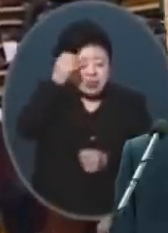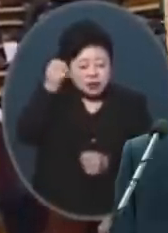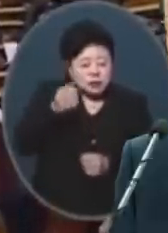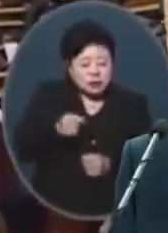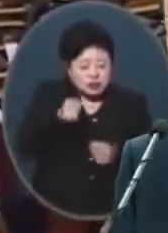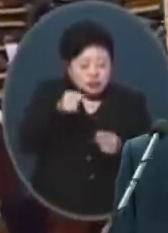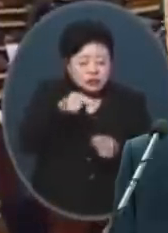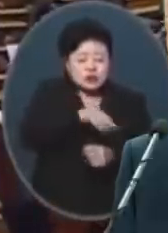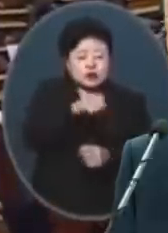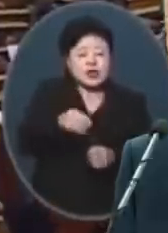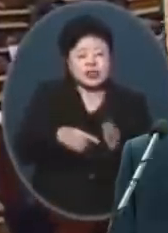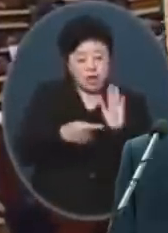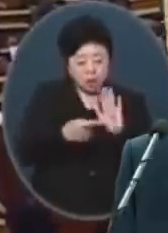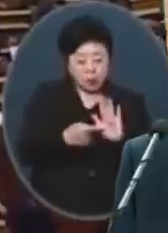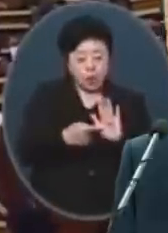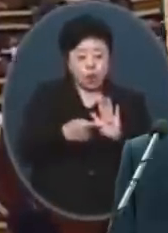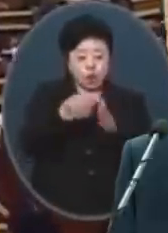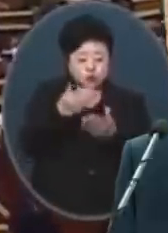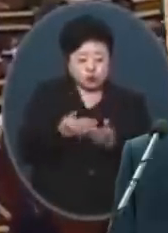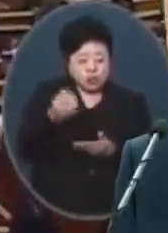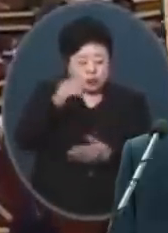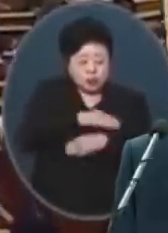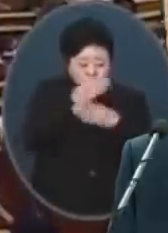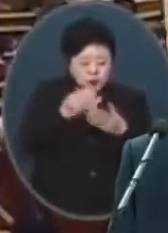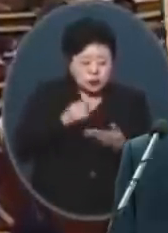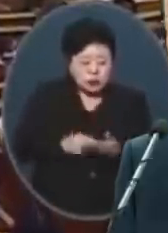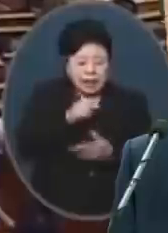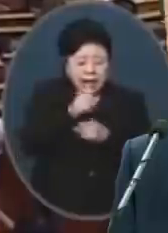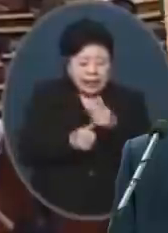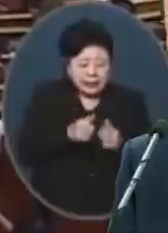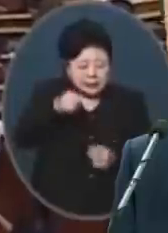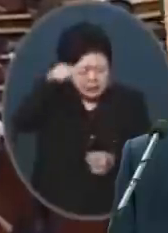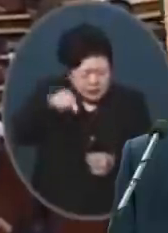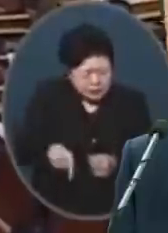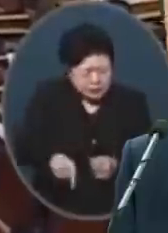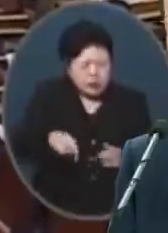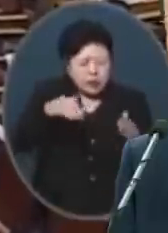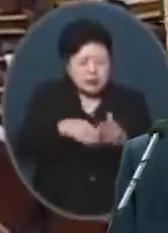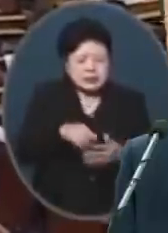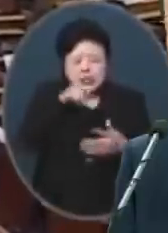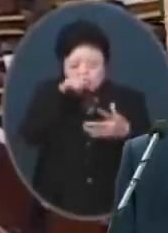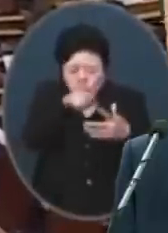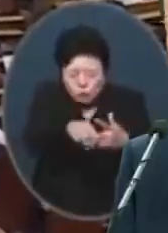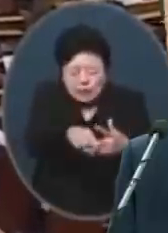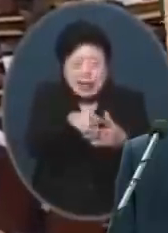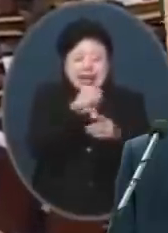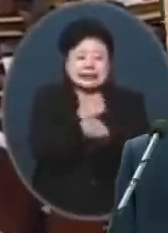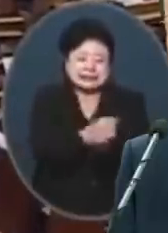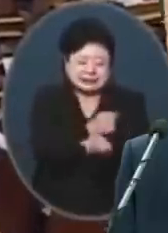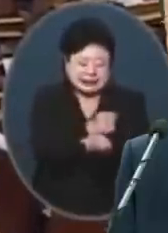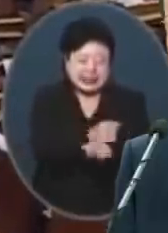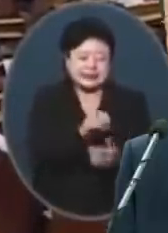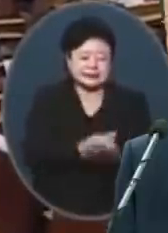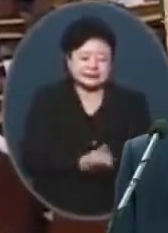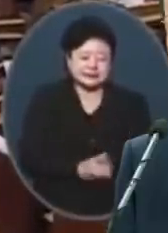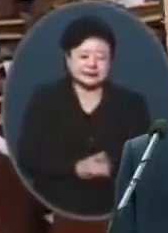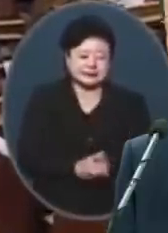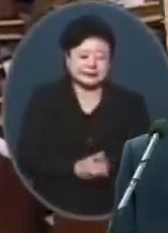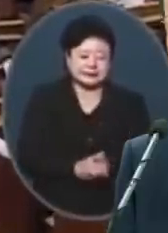이것을 우리에게 보여주셨으니 성령은 모든 것 하나님의 깊은 것이라도 통달하신